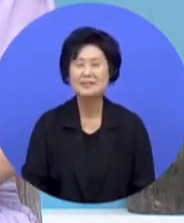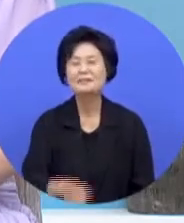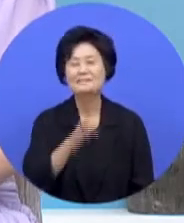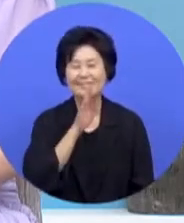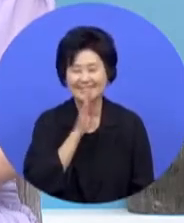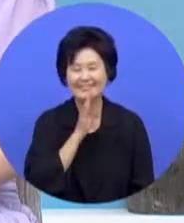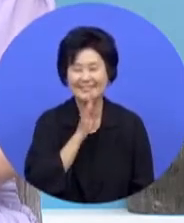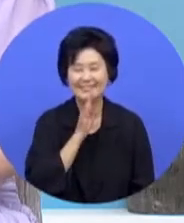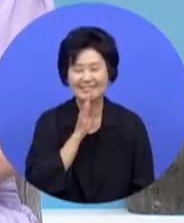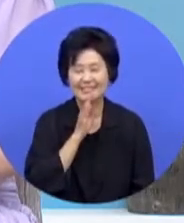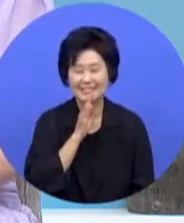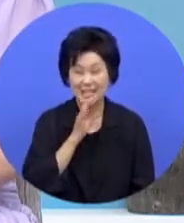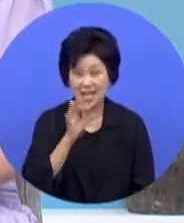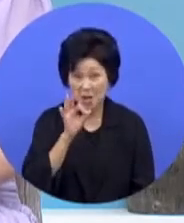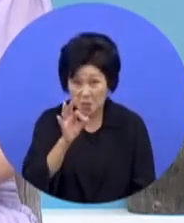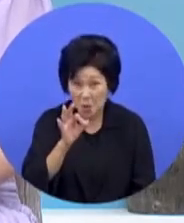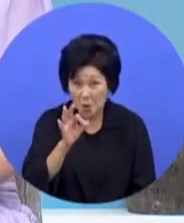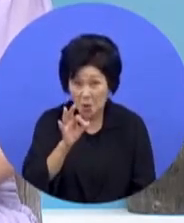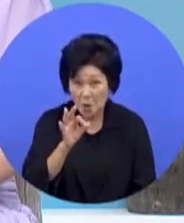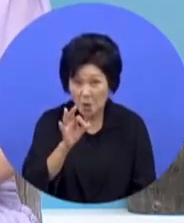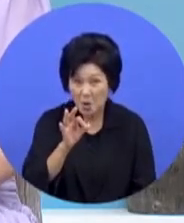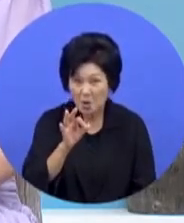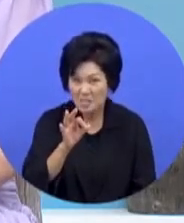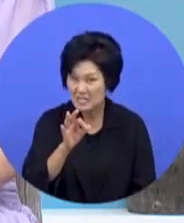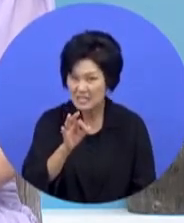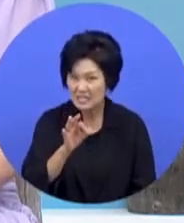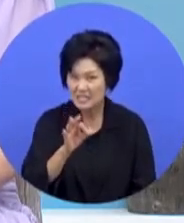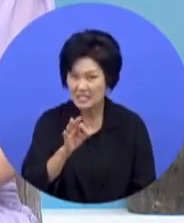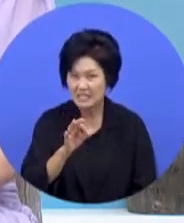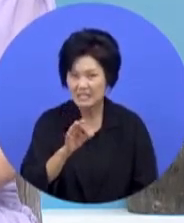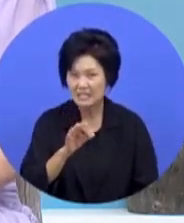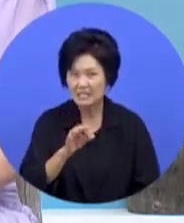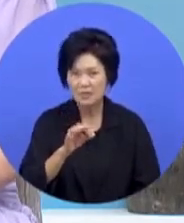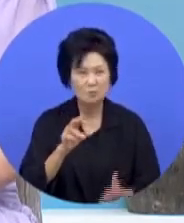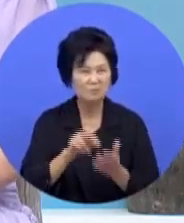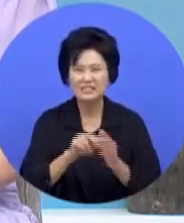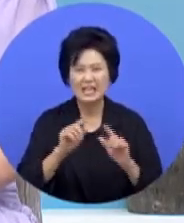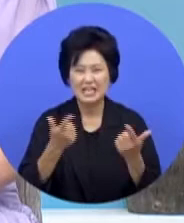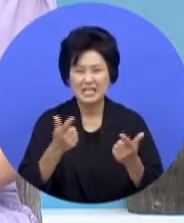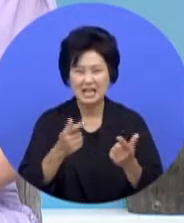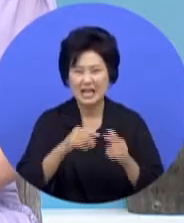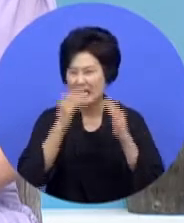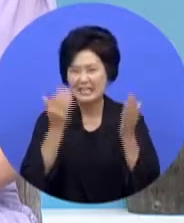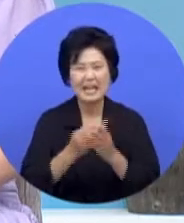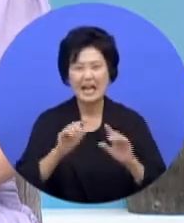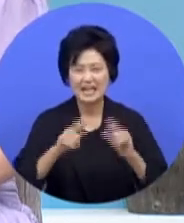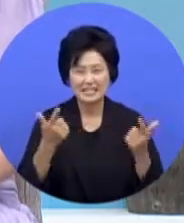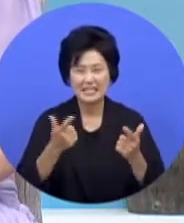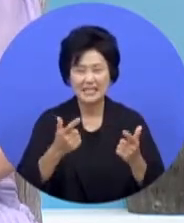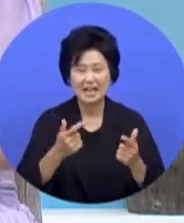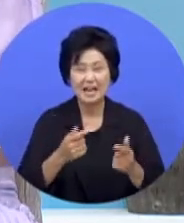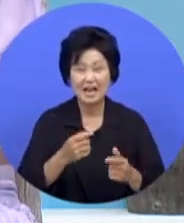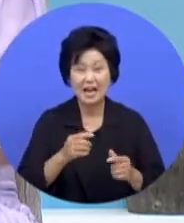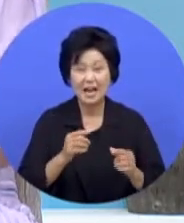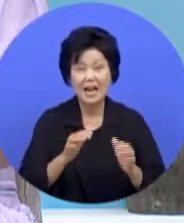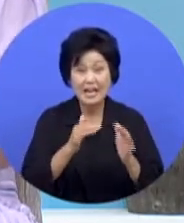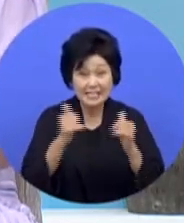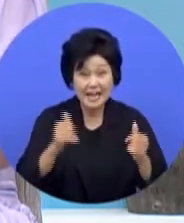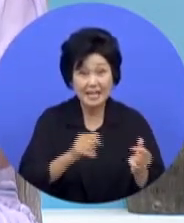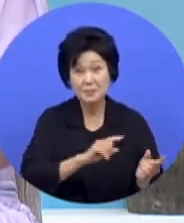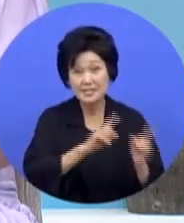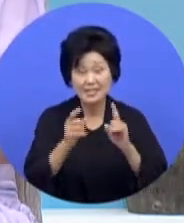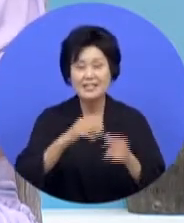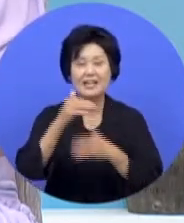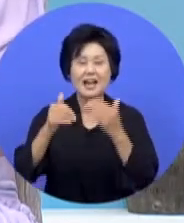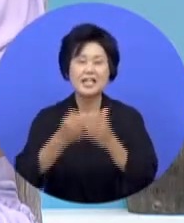맞아요. 돈이 문제가 아니야. 그쵸. 다음 세대 예. 살린다는 그 하나님의 명령이 있었어요. 학원을 운영해